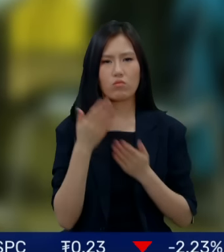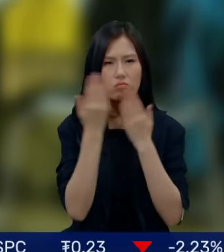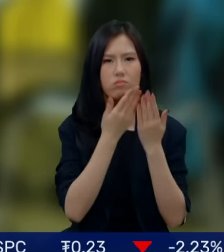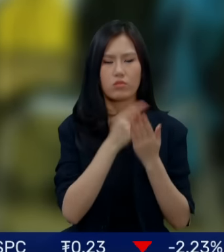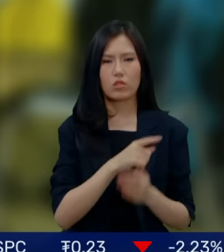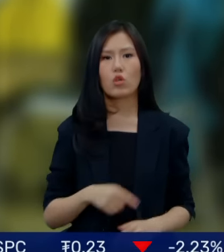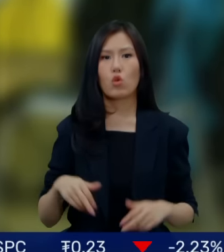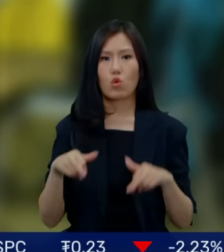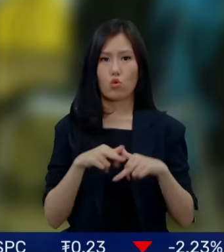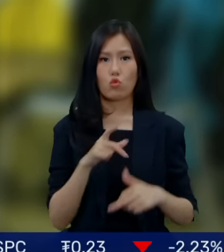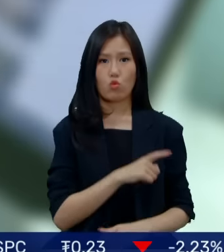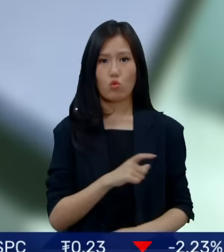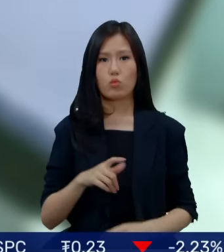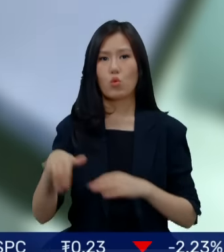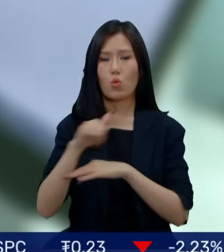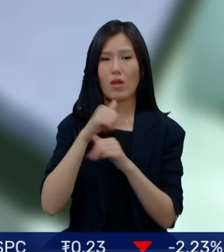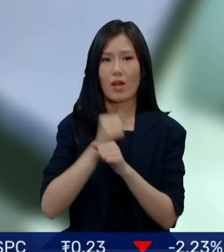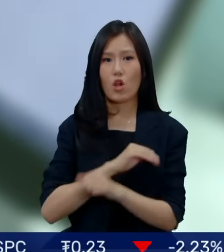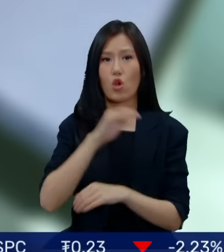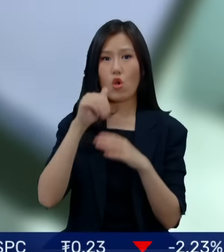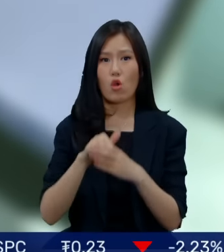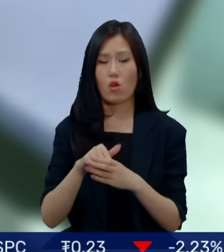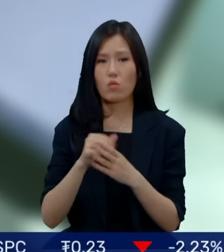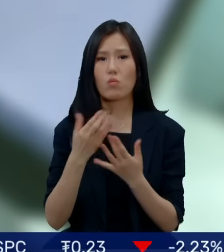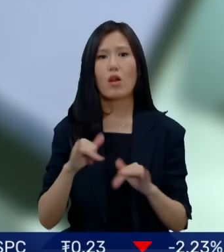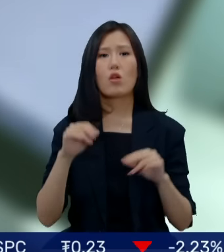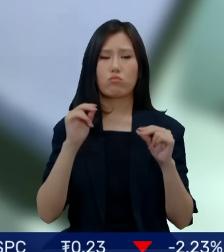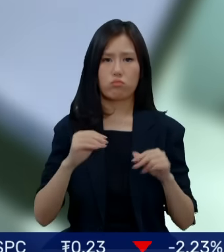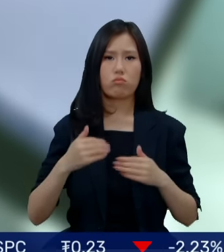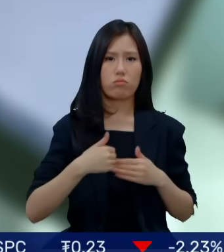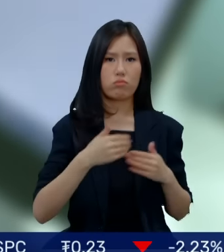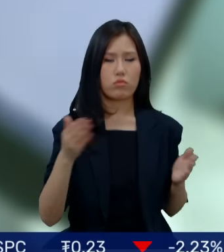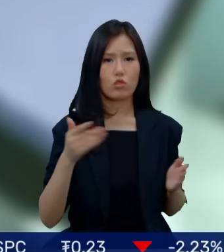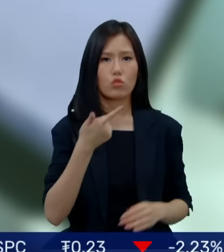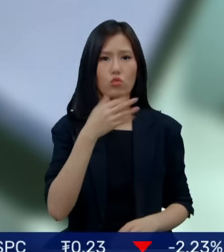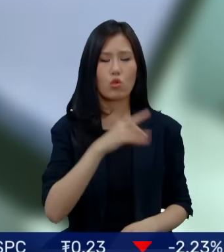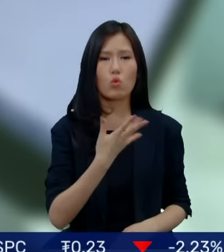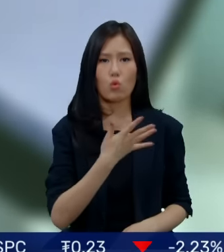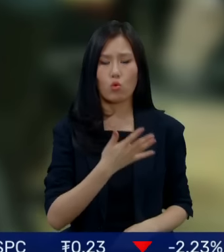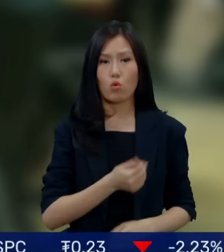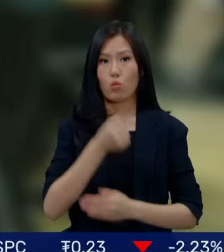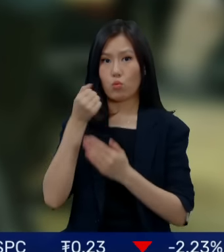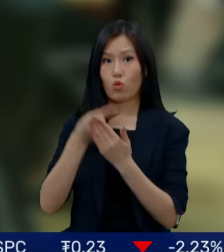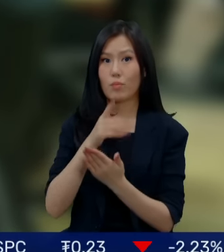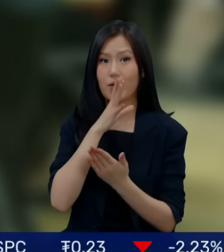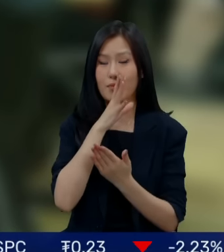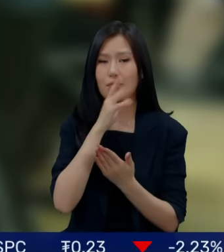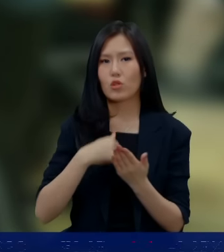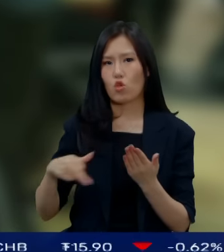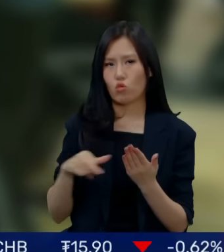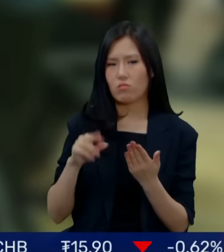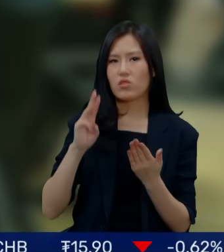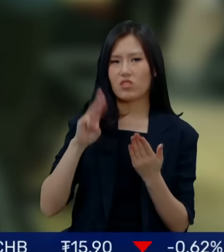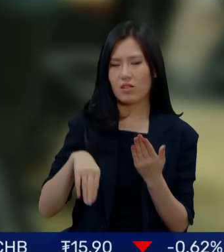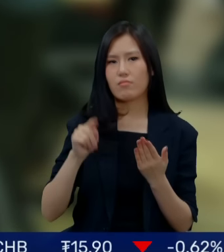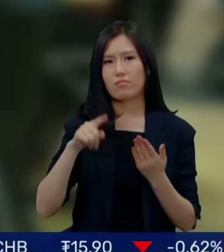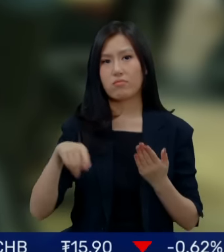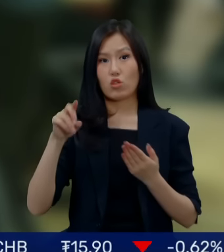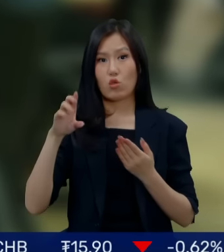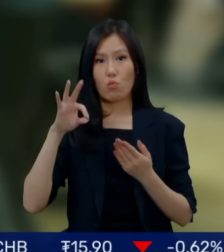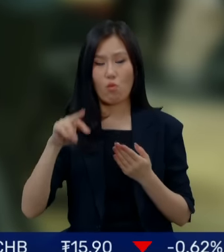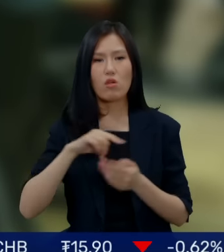Хөгжлийн бэрхшээлтэй иргэд төрийн албаны шалгалтанд ороход нээлттэй байдаг. Журмын дагуу бүртгүүлэгтэй хөгжлийн бэрхшээлтэй иргэн гэдэг сонголтыг хийснээр арга хэмжээ авч